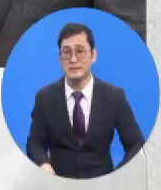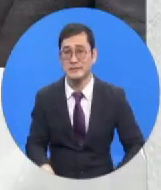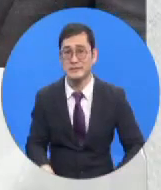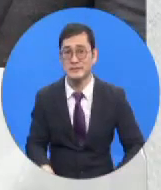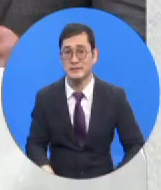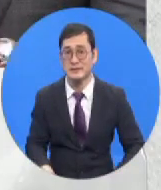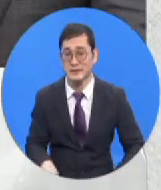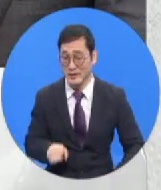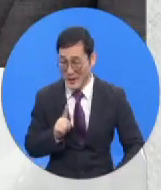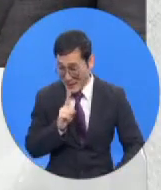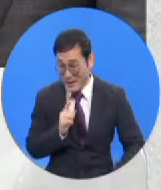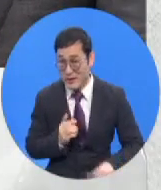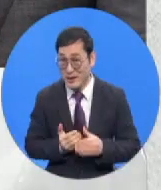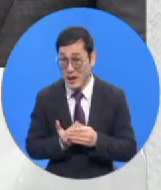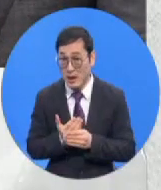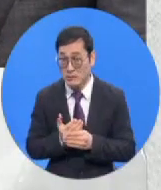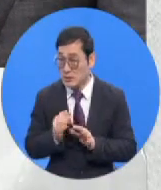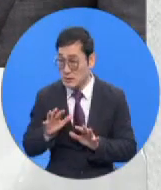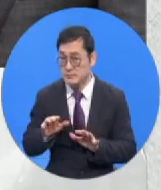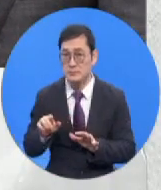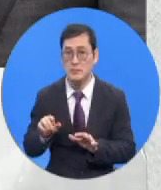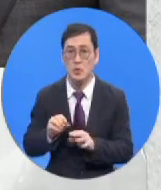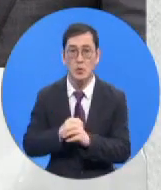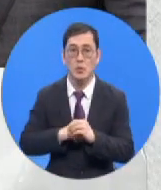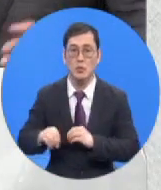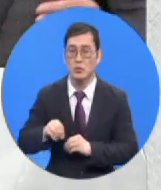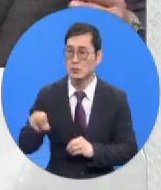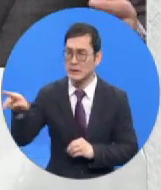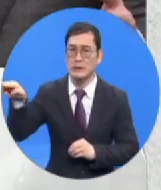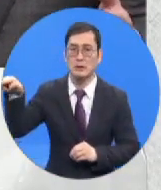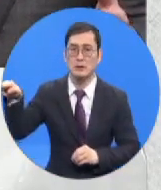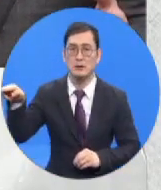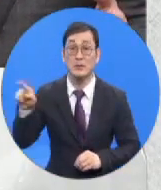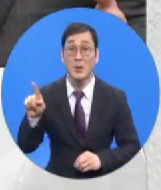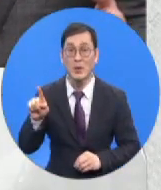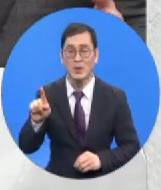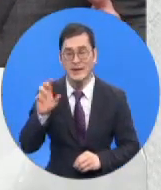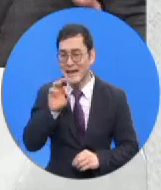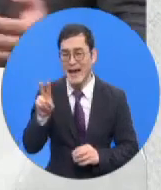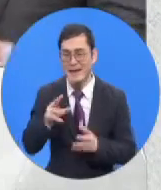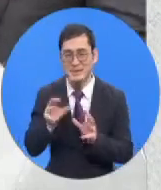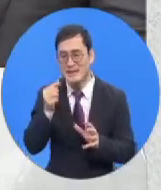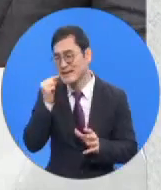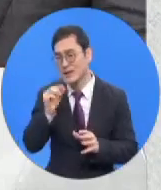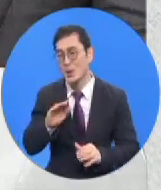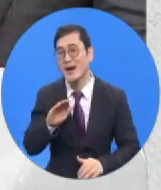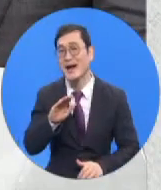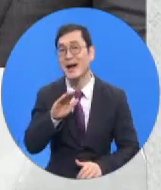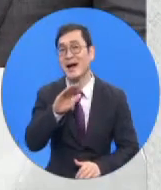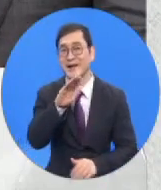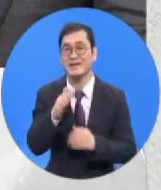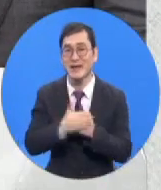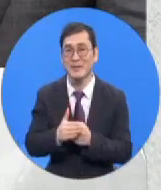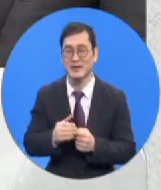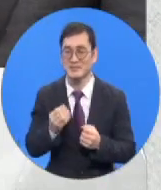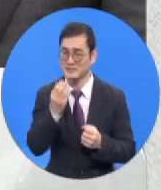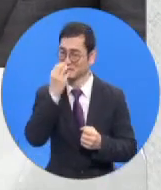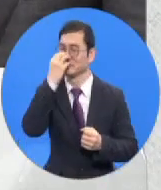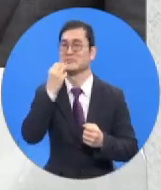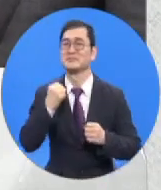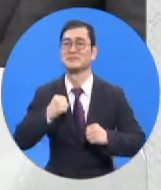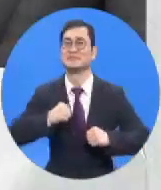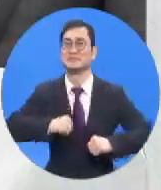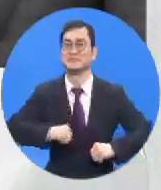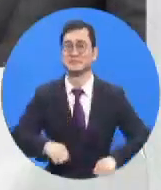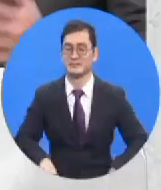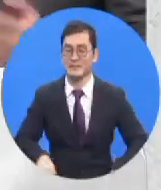있었었죠. 근데 왜 이렇게 지금 분위기가 바뀌느냐. 야당 전체 지지율이 잘 나오니까. 될 수 있을 가능성이 높아 예. 보이니까. 그럼 우리로